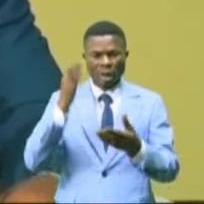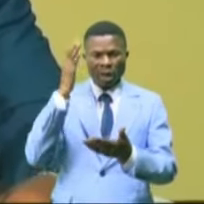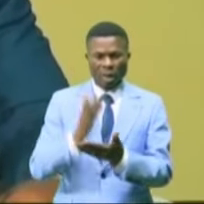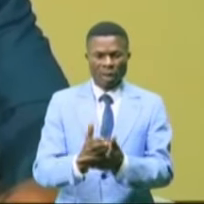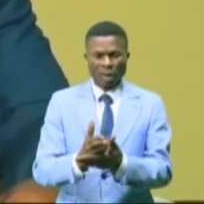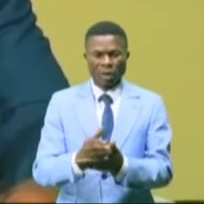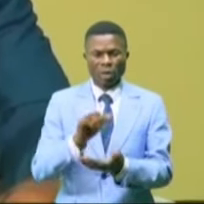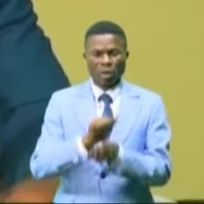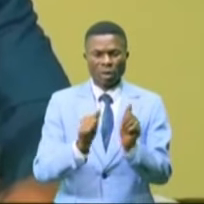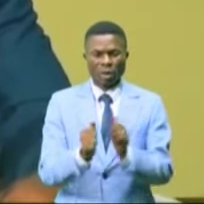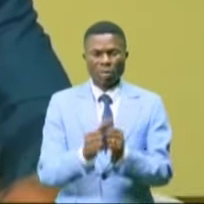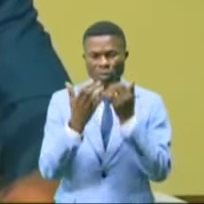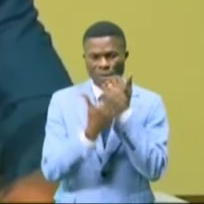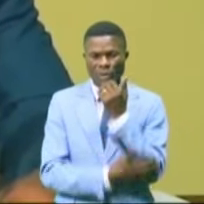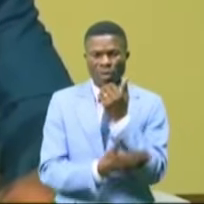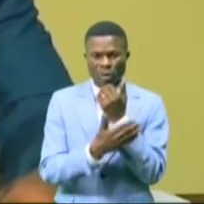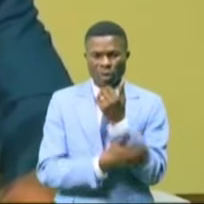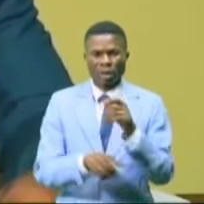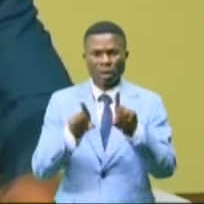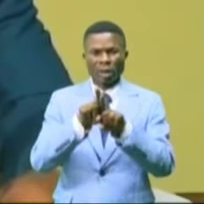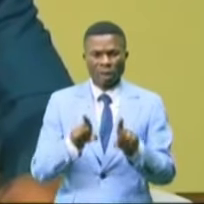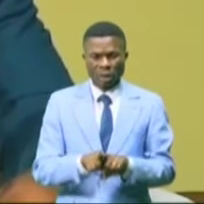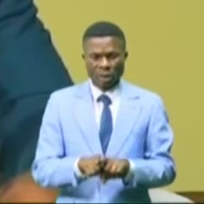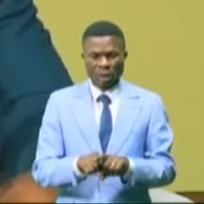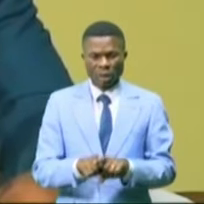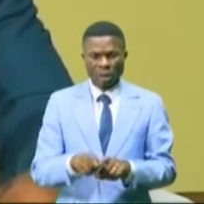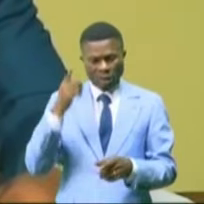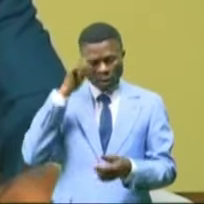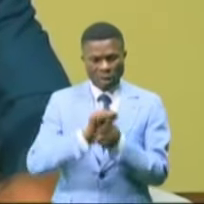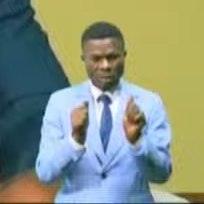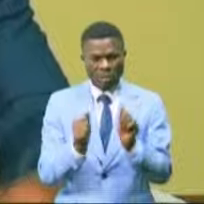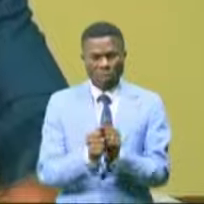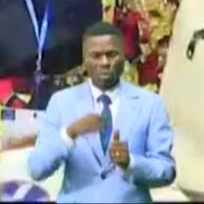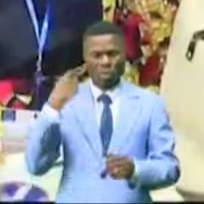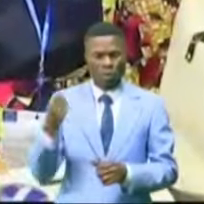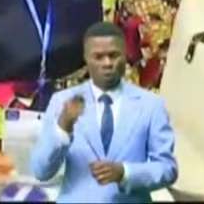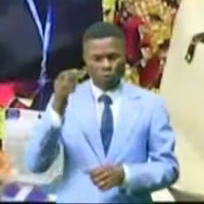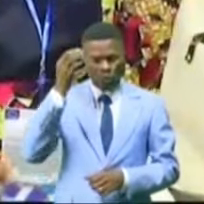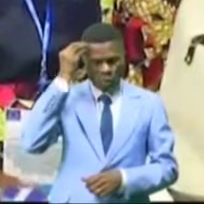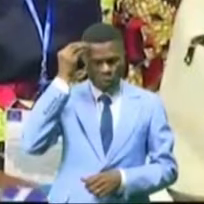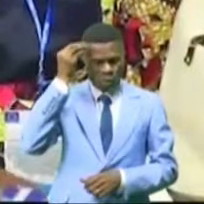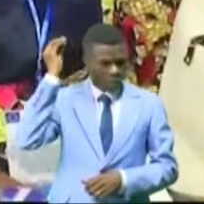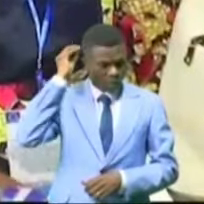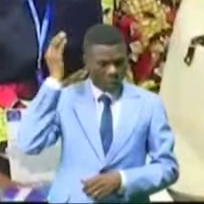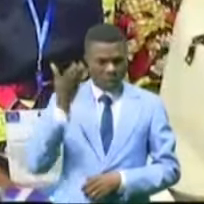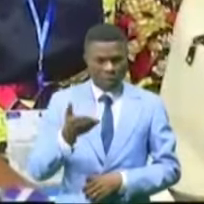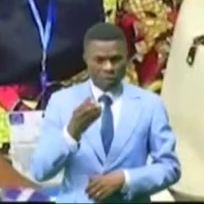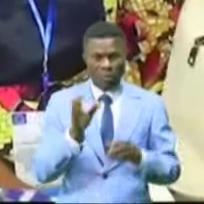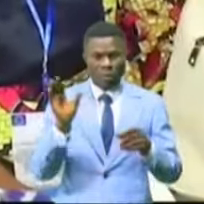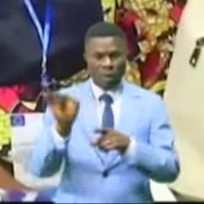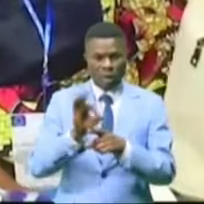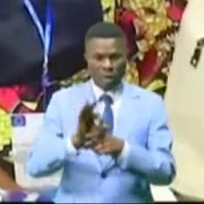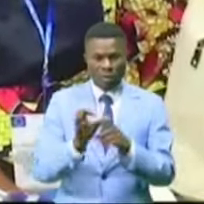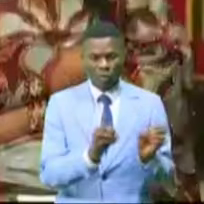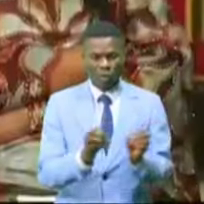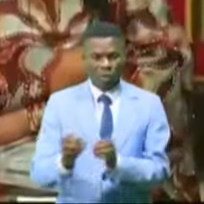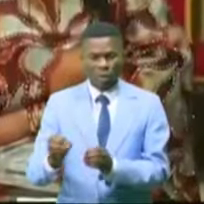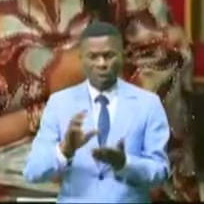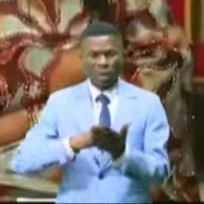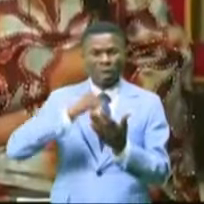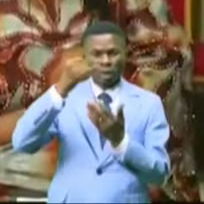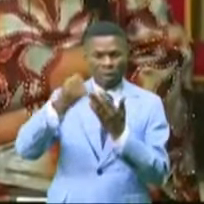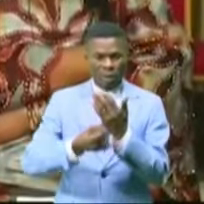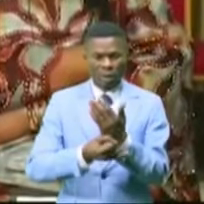l'extrême pauvreté et à ses causes systémiques. Cet atelier a été organisé dans le cadre du